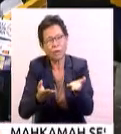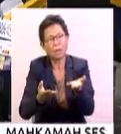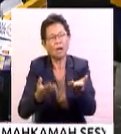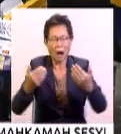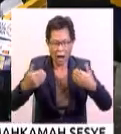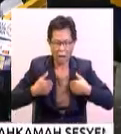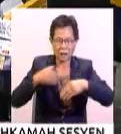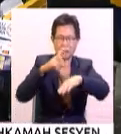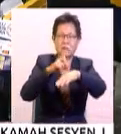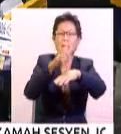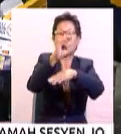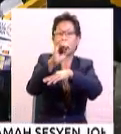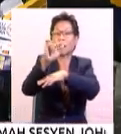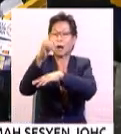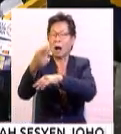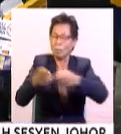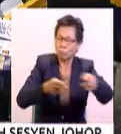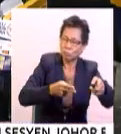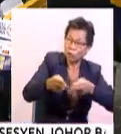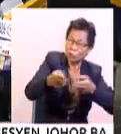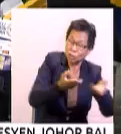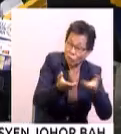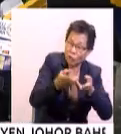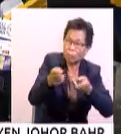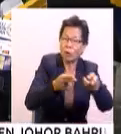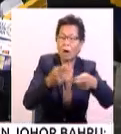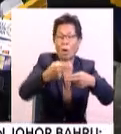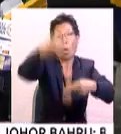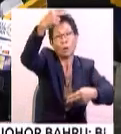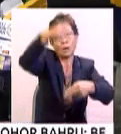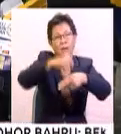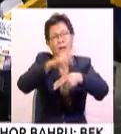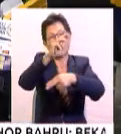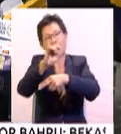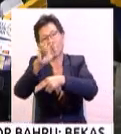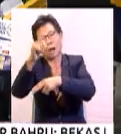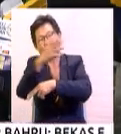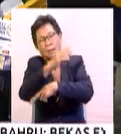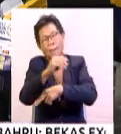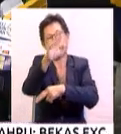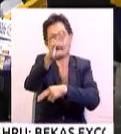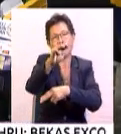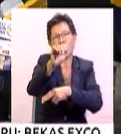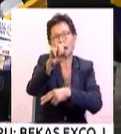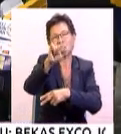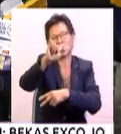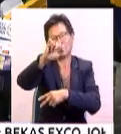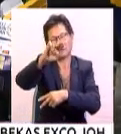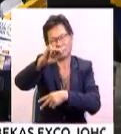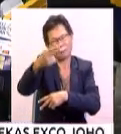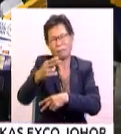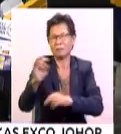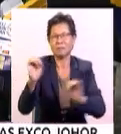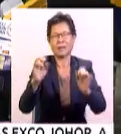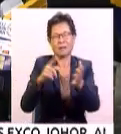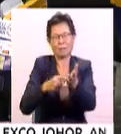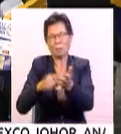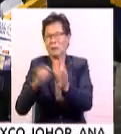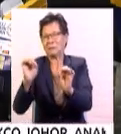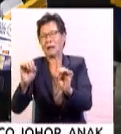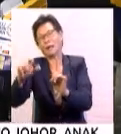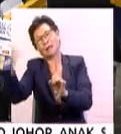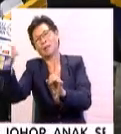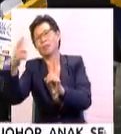di Mekah, servis pengurusan di setiap hotel di Mekah dan di Madinah yang jarang ada dengan travel agent